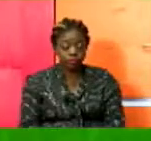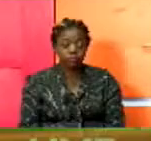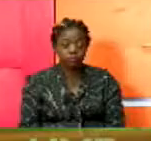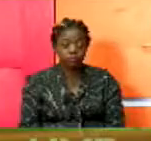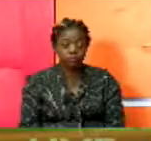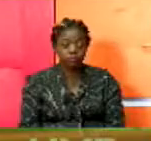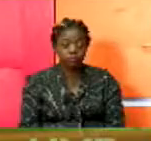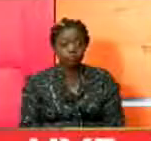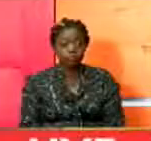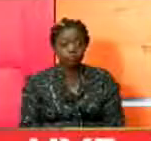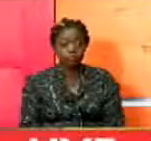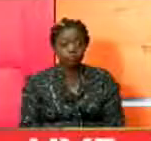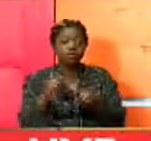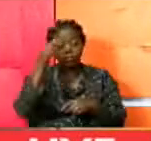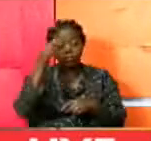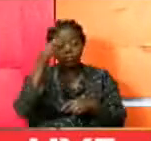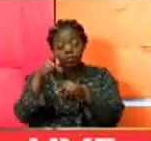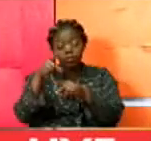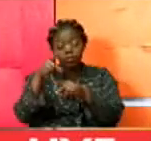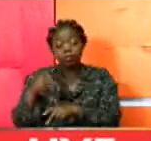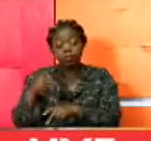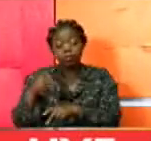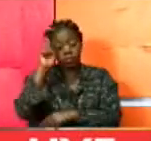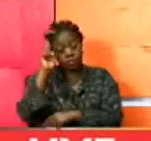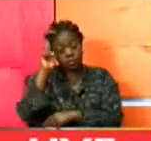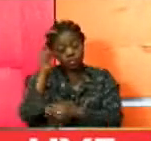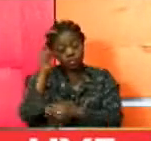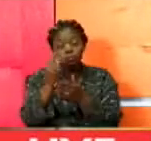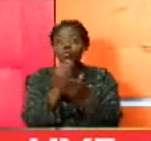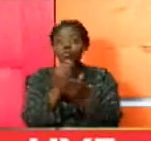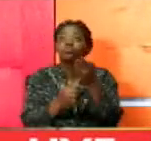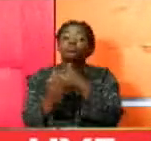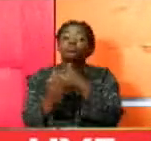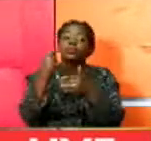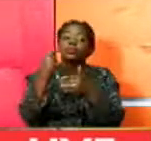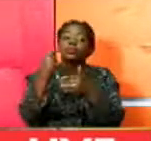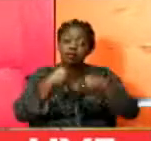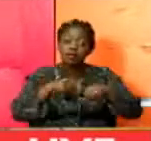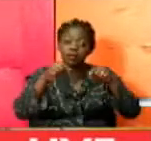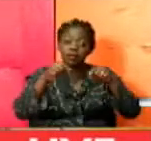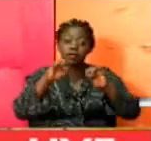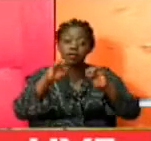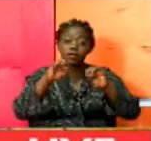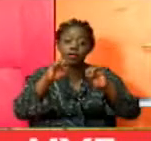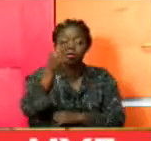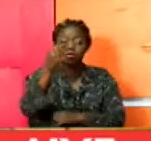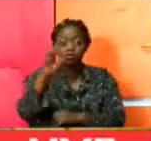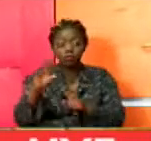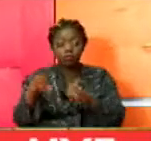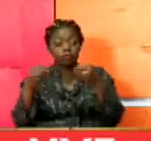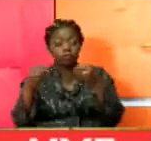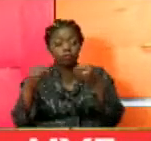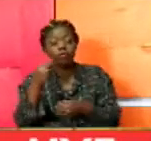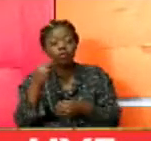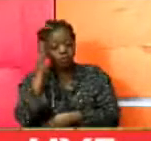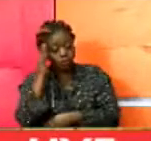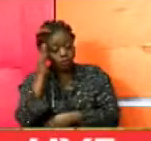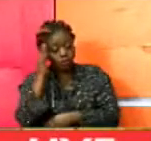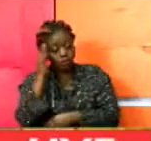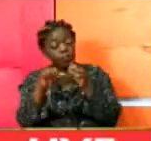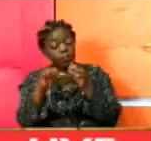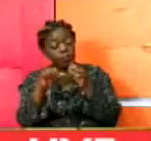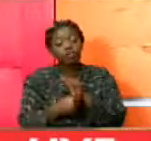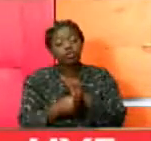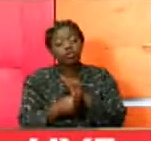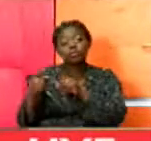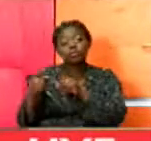Nabwe kiri nti obusiraamu bwemirizi wawe nakwejjukanya kwabyo Allah byatulaalikako kukola wano mu gataliiko mu ttuntu tukuleetera abamanyi okulambika ku nsonga